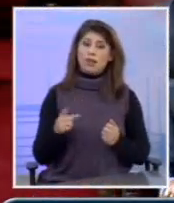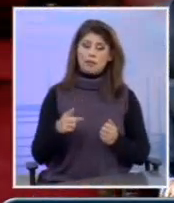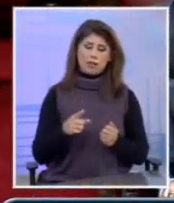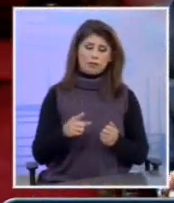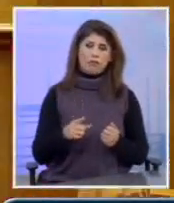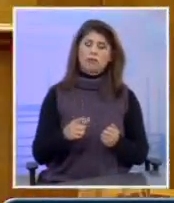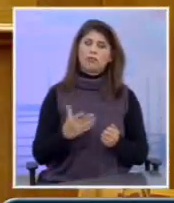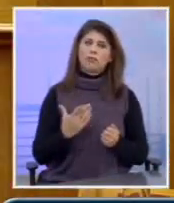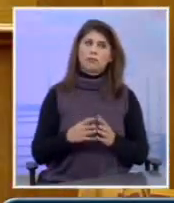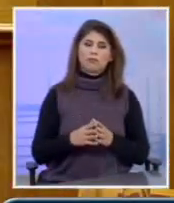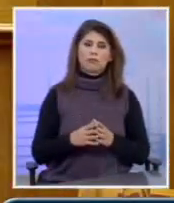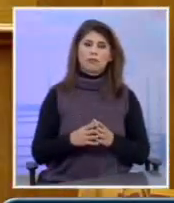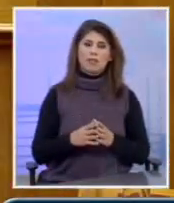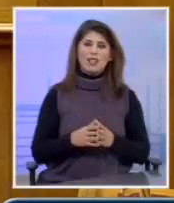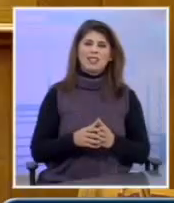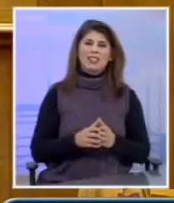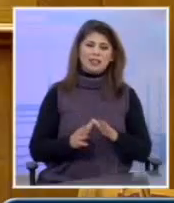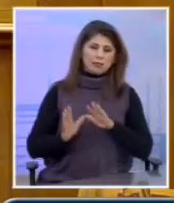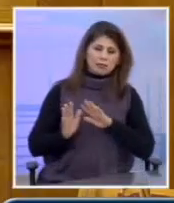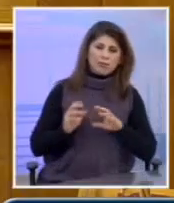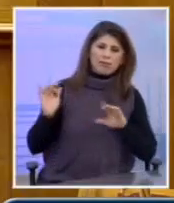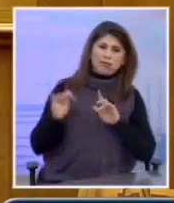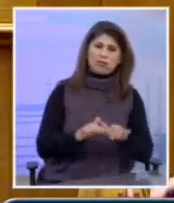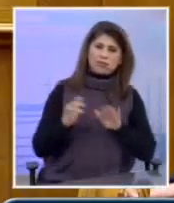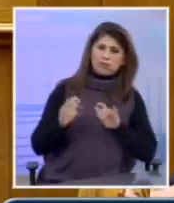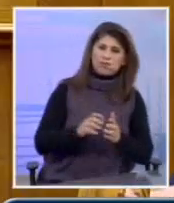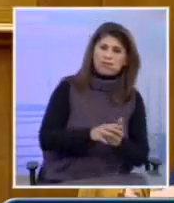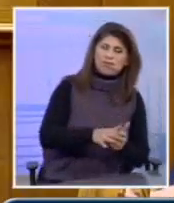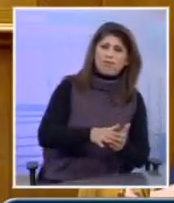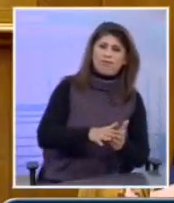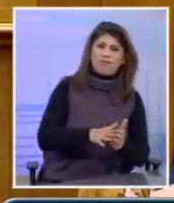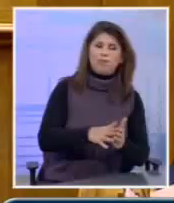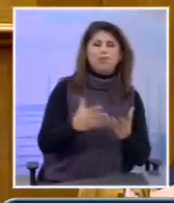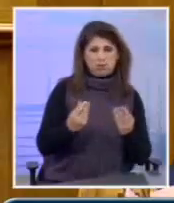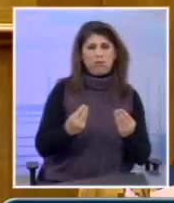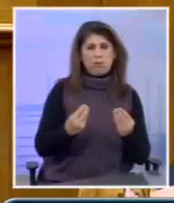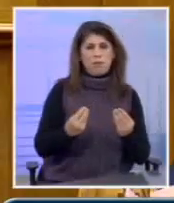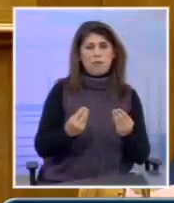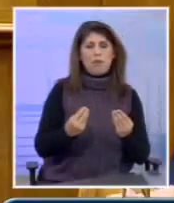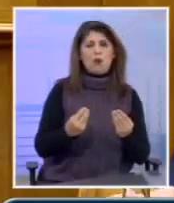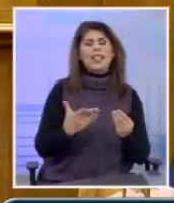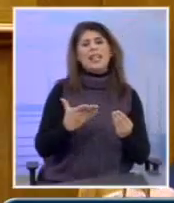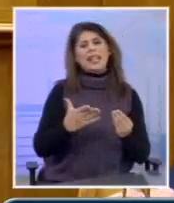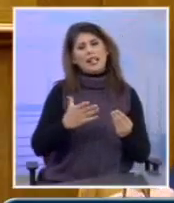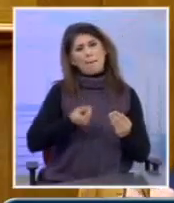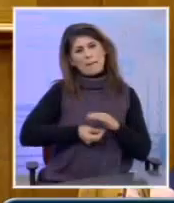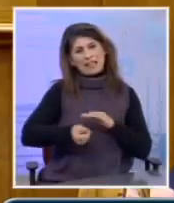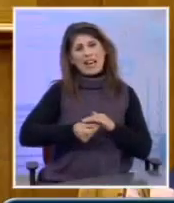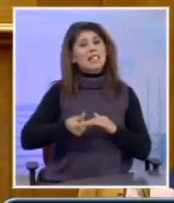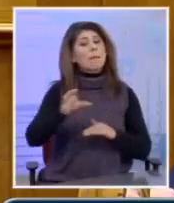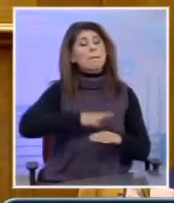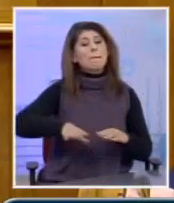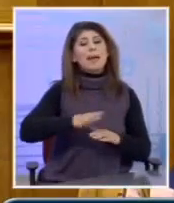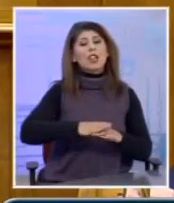συσσόρευση μεταναστών στο ελληνικό, στο Ταϊκβοντό. Δεν